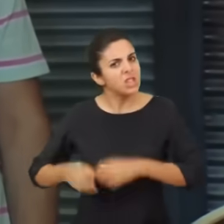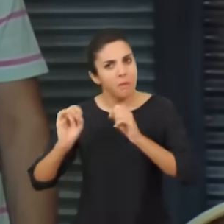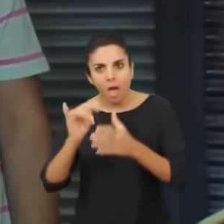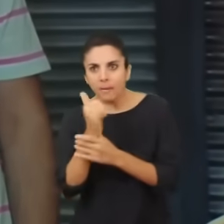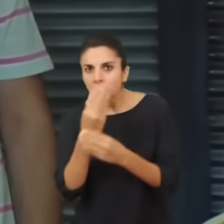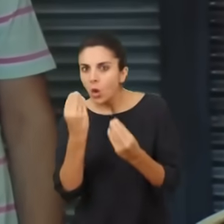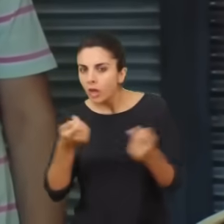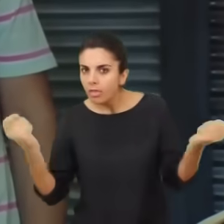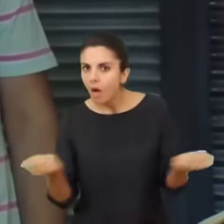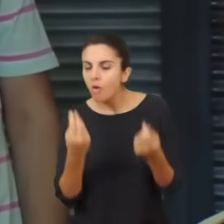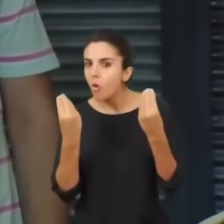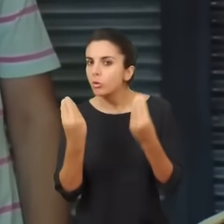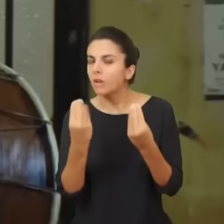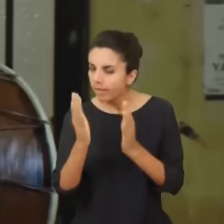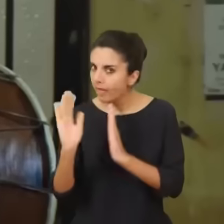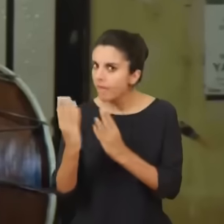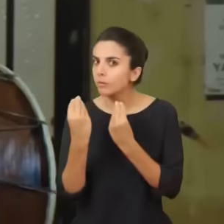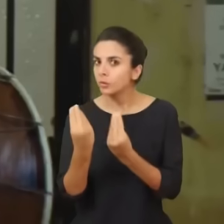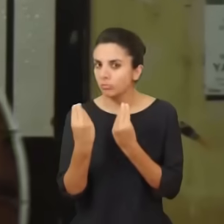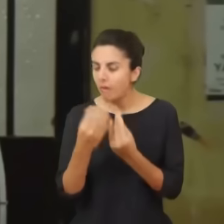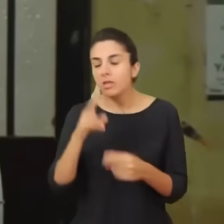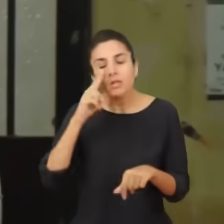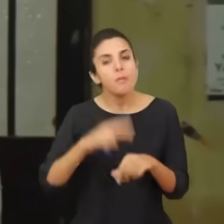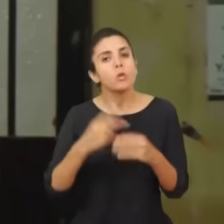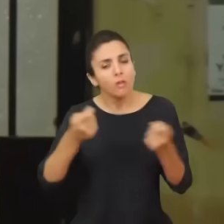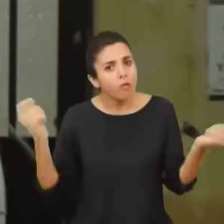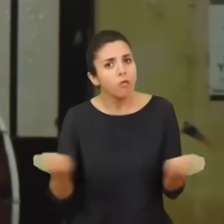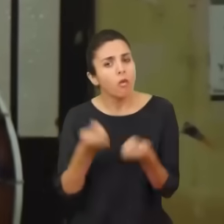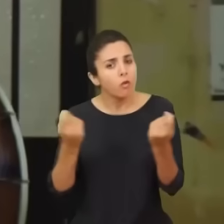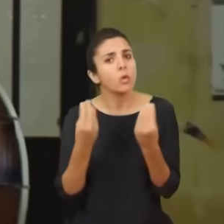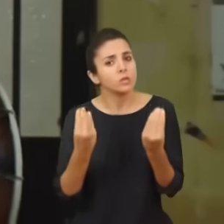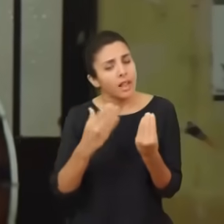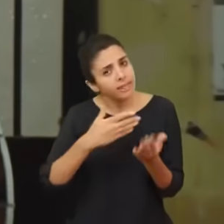buldun, işte bu ya. Devam et burada sen, devam et bence. Devam edeyim. Devam. Vallahi devam, devam. Hadi vur.